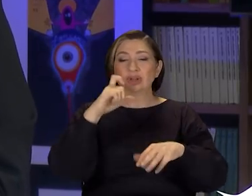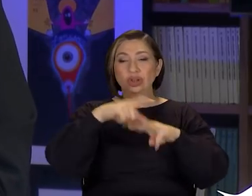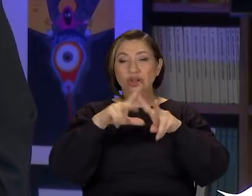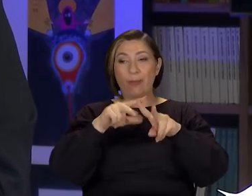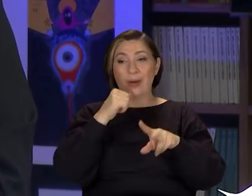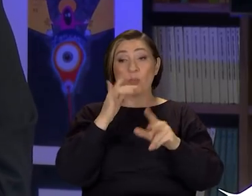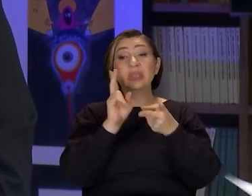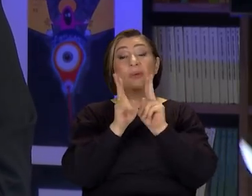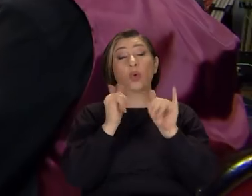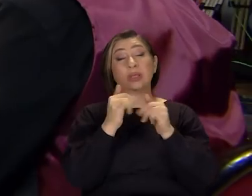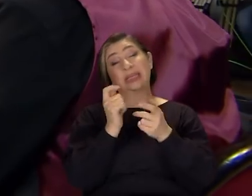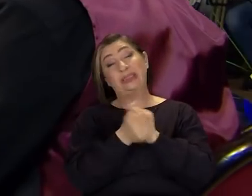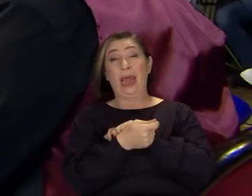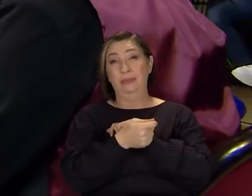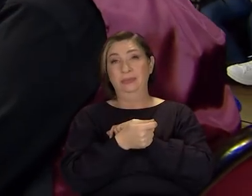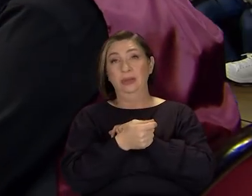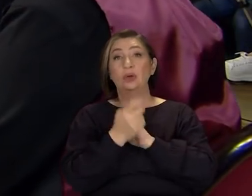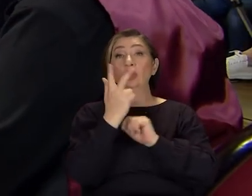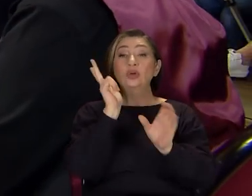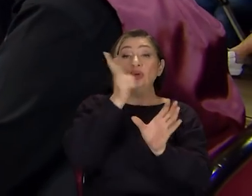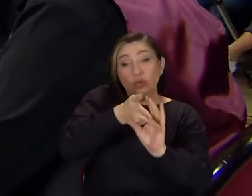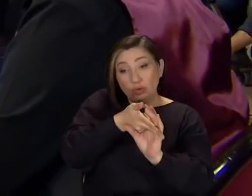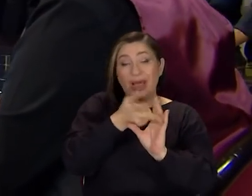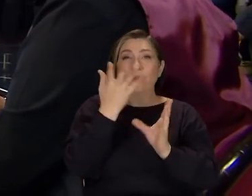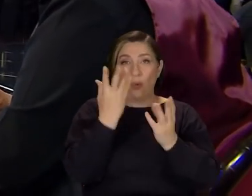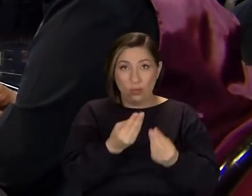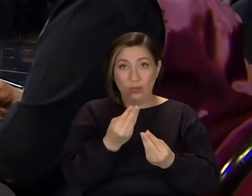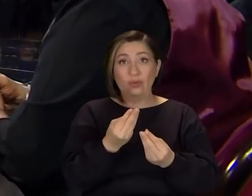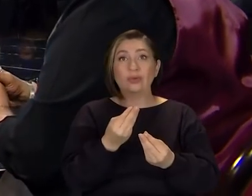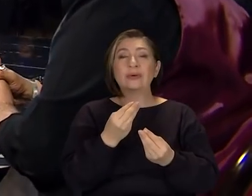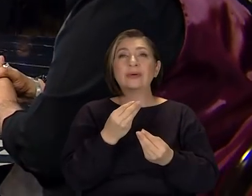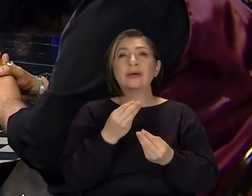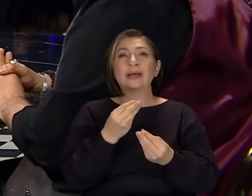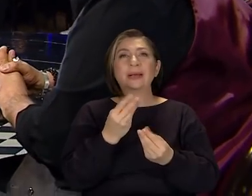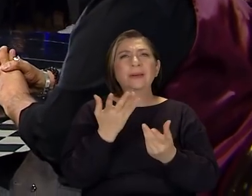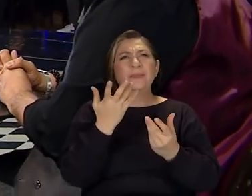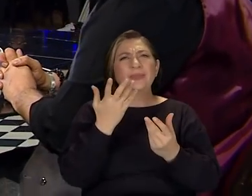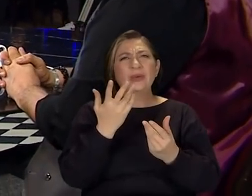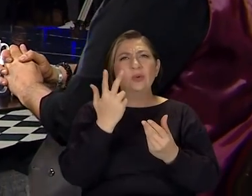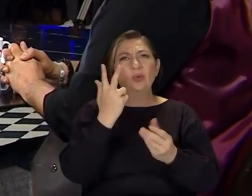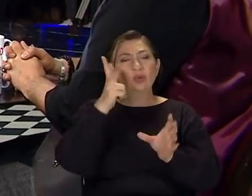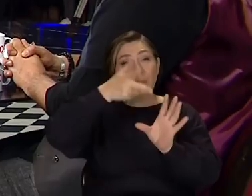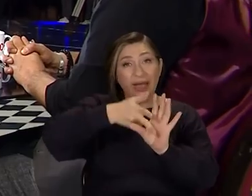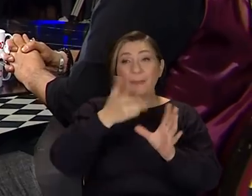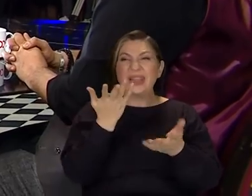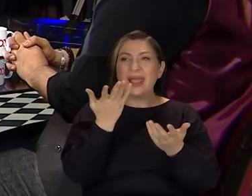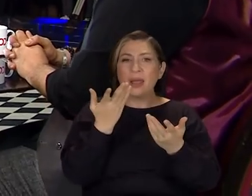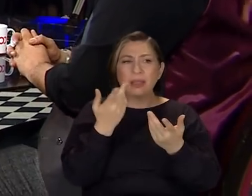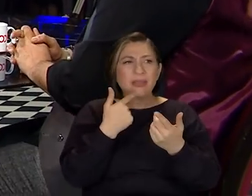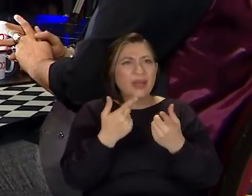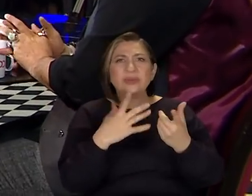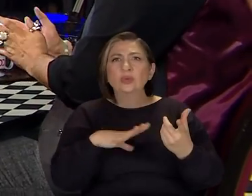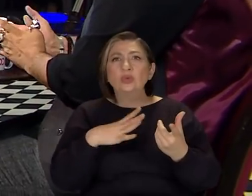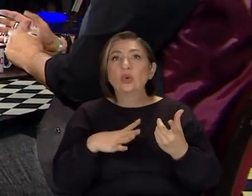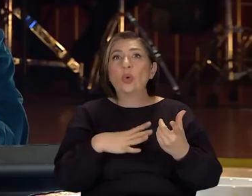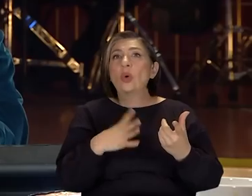abi boyun adını değiştirelim. Üçü bir arada oldu. Böyle şey gibi. Üçü bir arada ama neye çağrışım yapıyor? Üçü